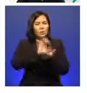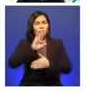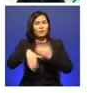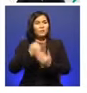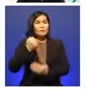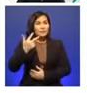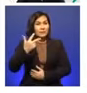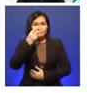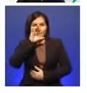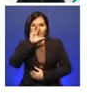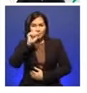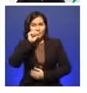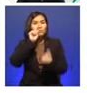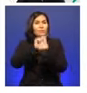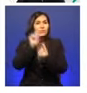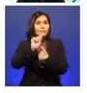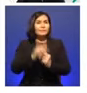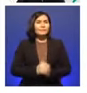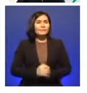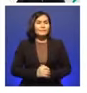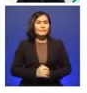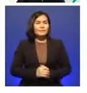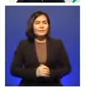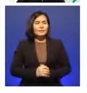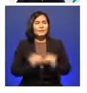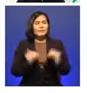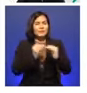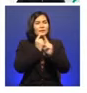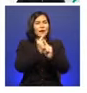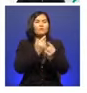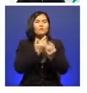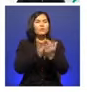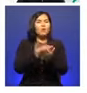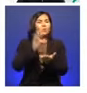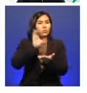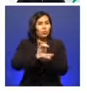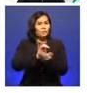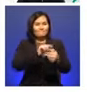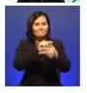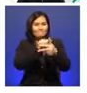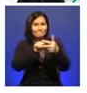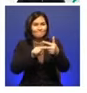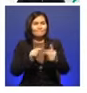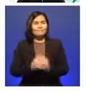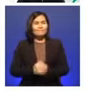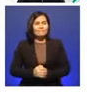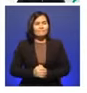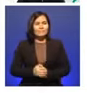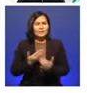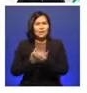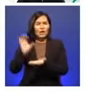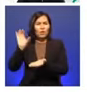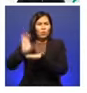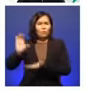ในหน้านี้นะฮะว่าสัดส่วนผู้มีสิทธิ์กองทุนต่างๆกับสัดส่วนงบประมาณรายหัวที่ยังดูไม่สมดุลกันนะฮะ